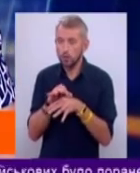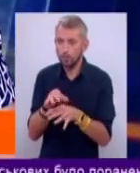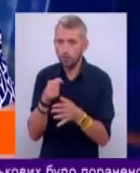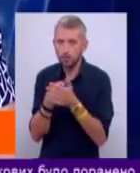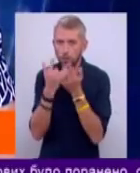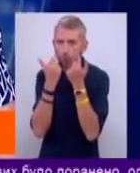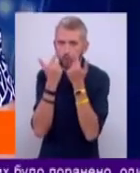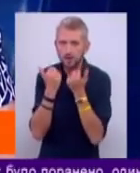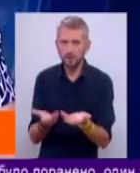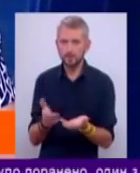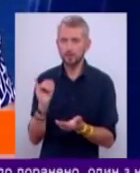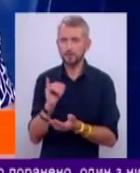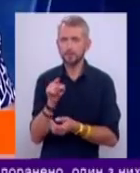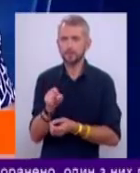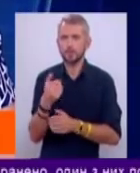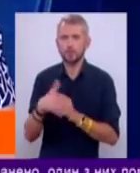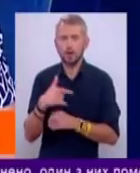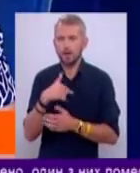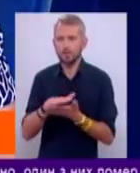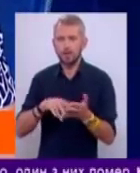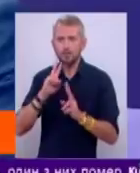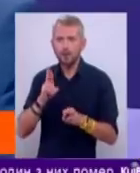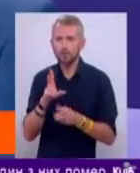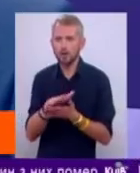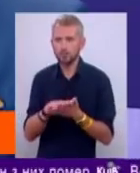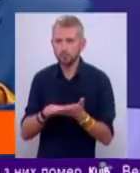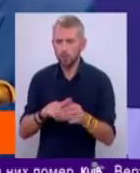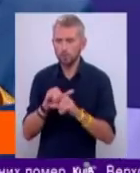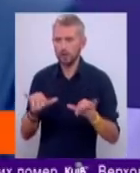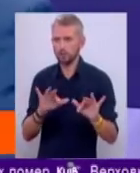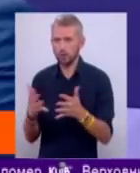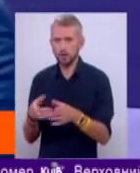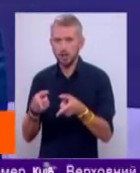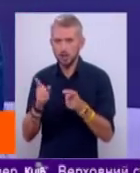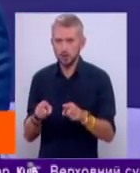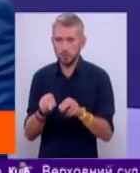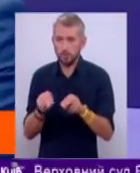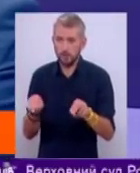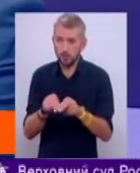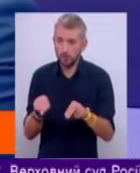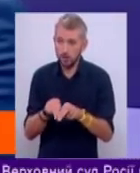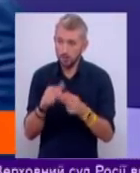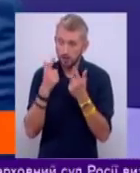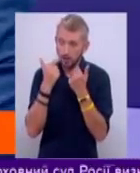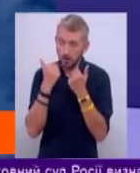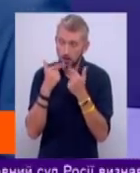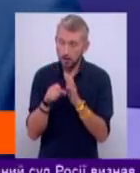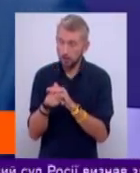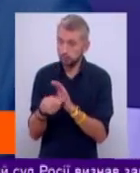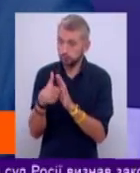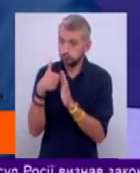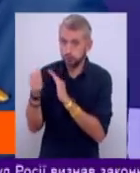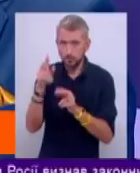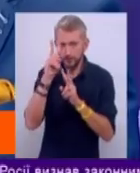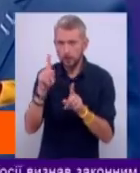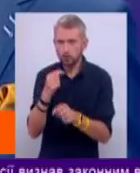доводилося, ну, там вже я далі не знаю, як розвивалися події, але дійсно викладач зі сльозами вибігала і, ну, не знала,